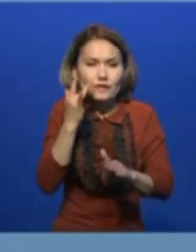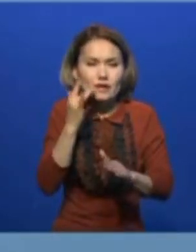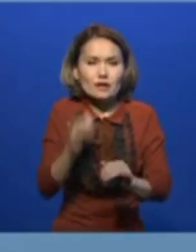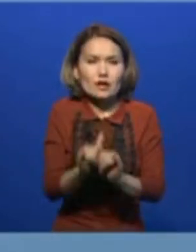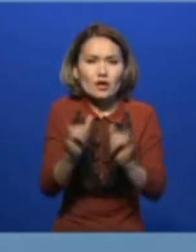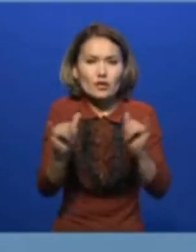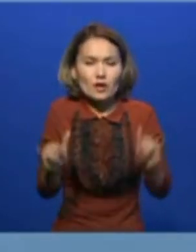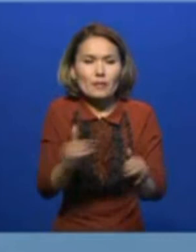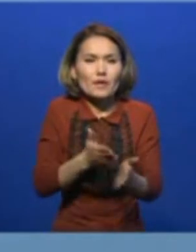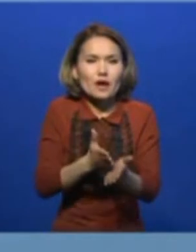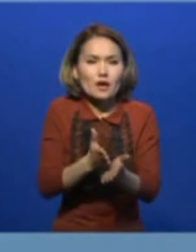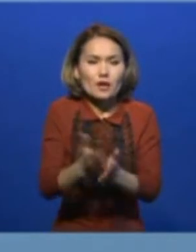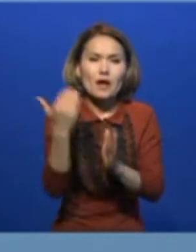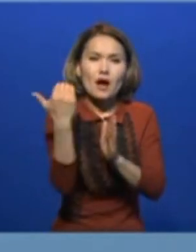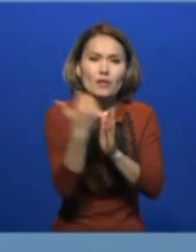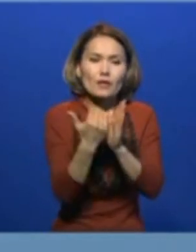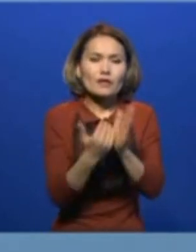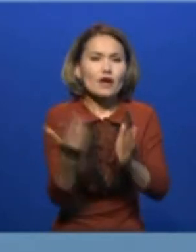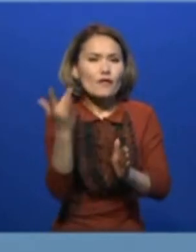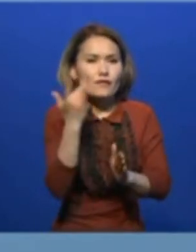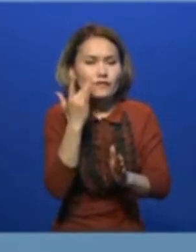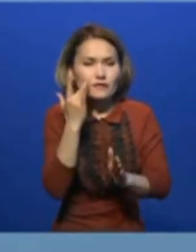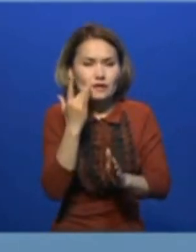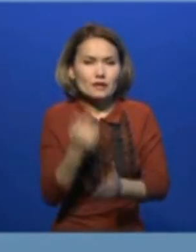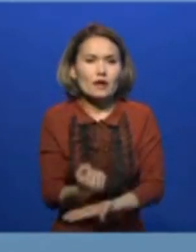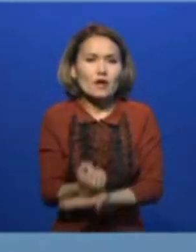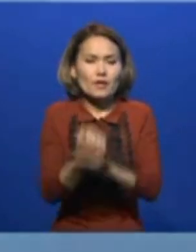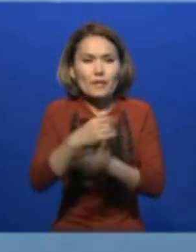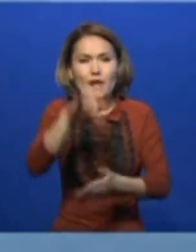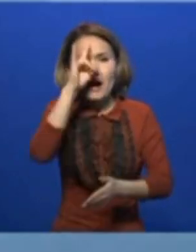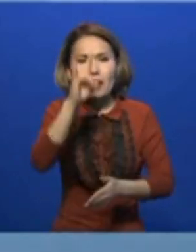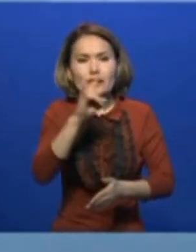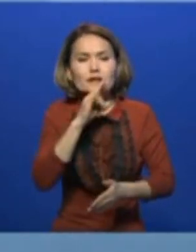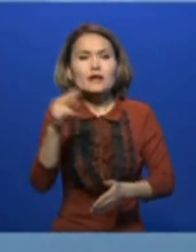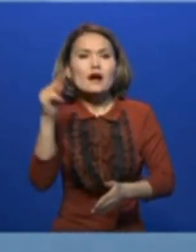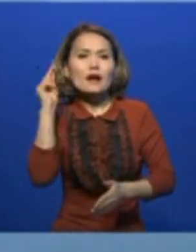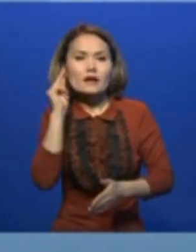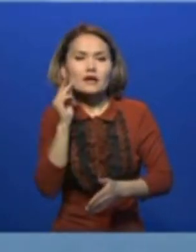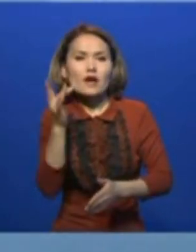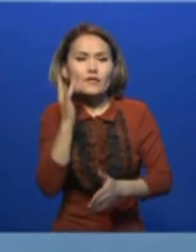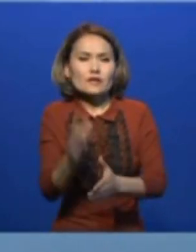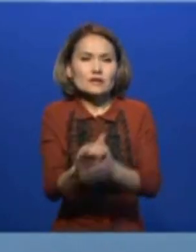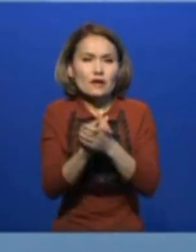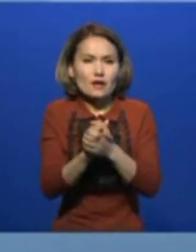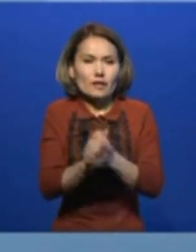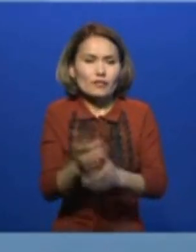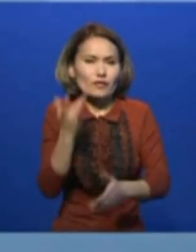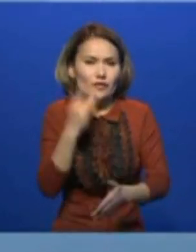сақтауға бағытталған ұмтылысын қолдаймыз. Қытай тарапы достық пен екі жақты қарым-қатынастарды жоғары бағалайды.